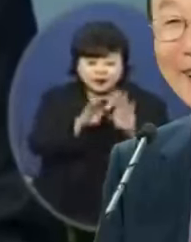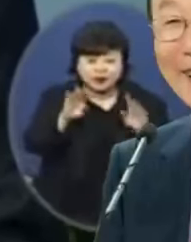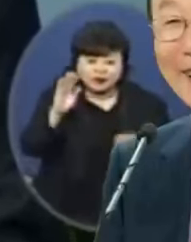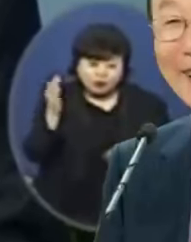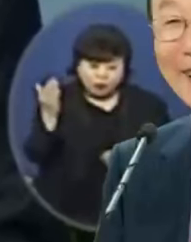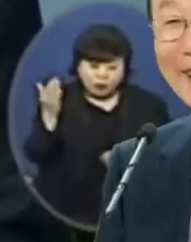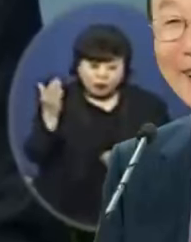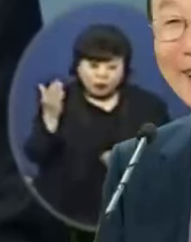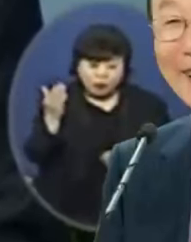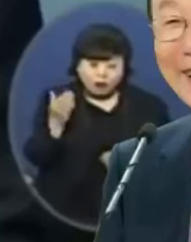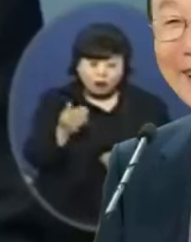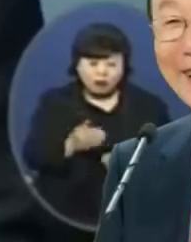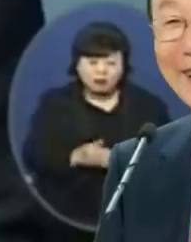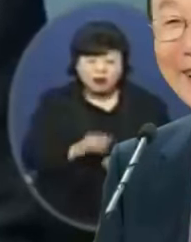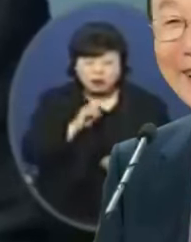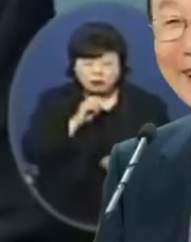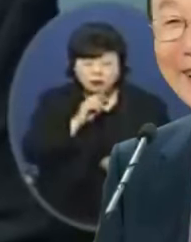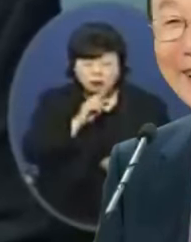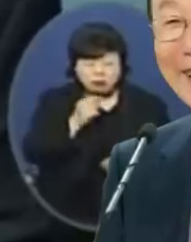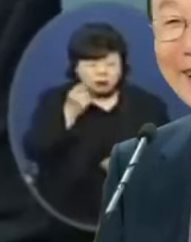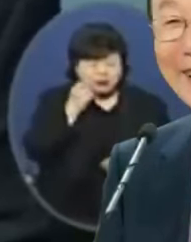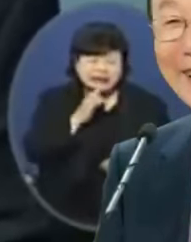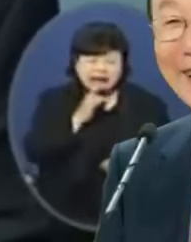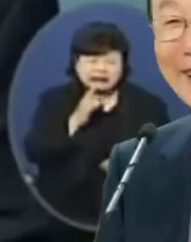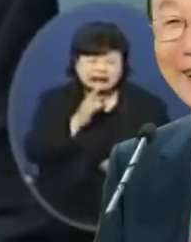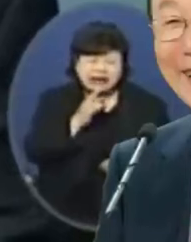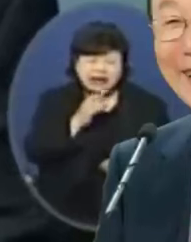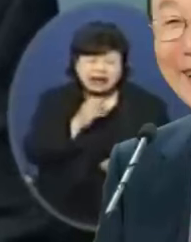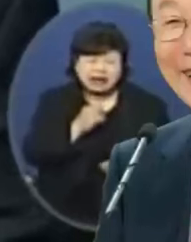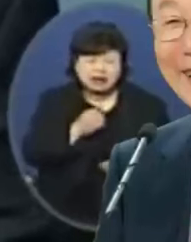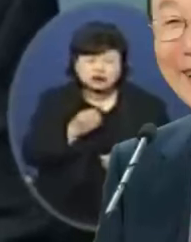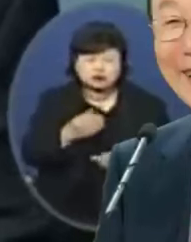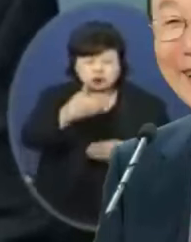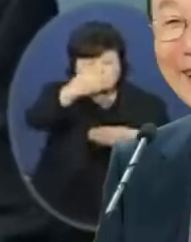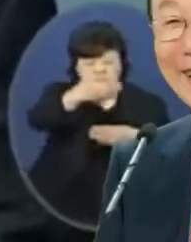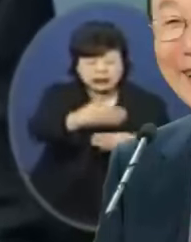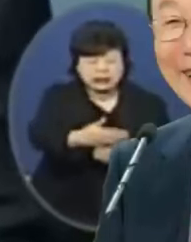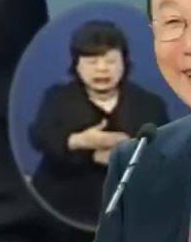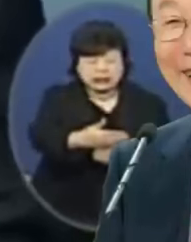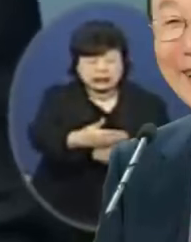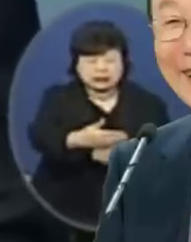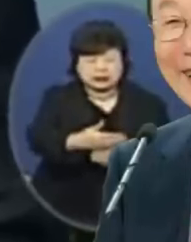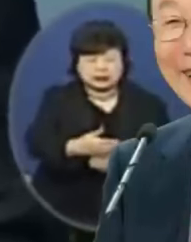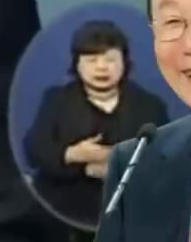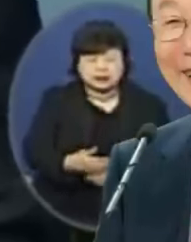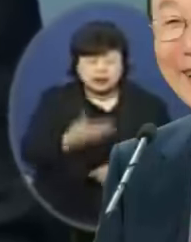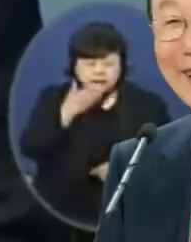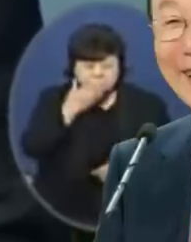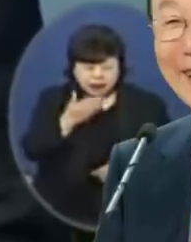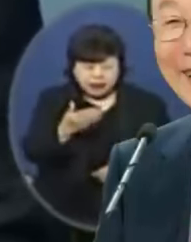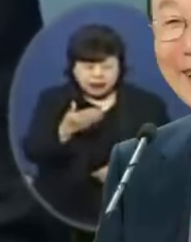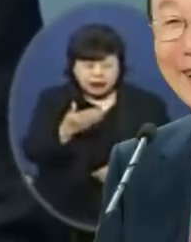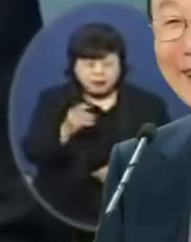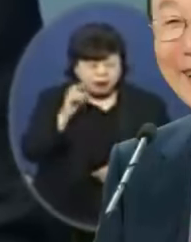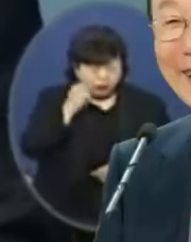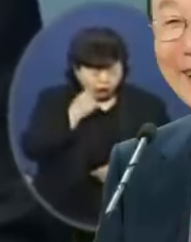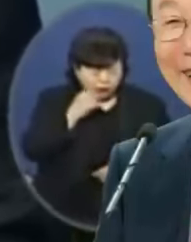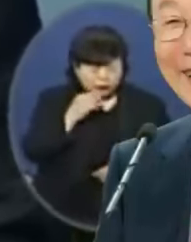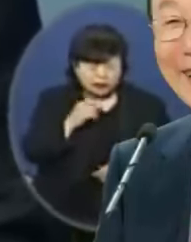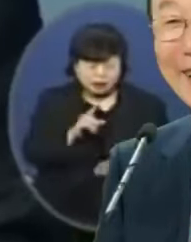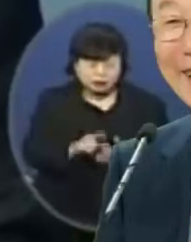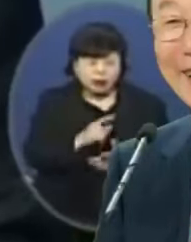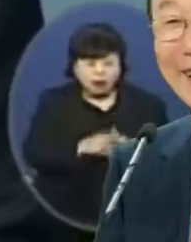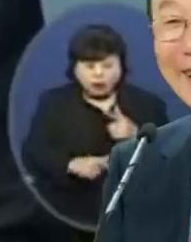있고 부정적인 말은 축복을 닫아놓을 수도 있다는 것을 말씀해 주셨으니 우리는 할 수만 있으면 어려울 때일수록